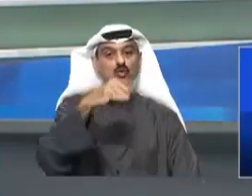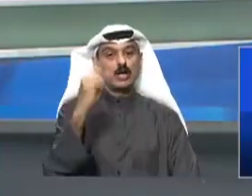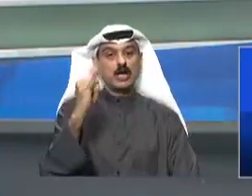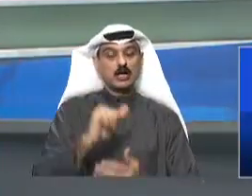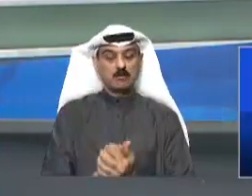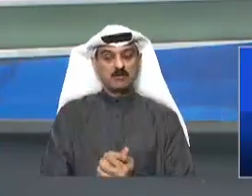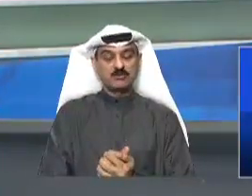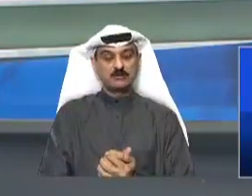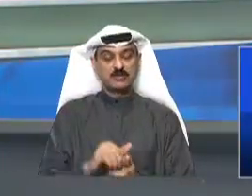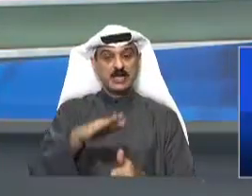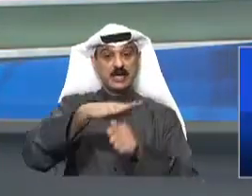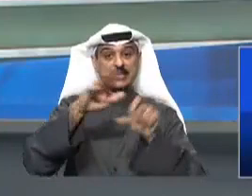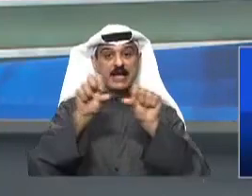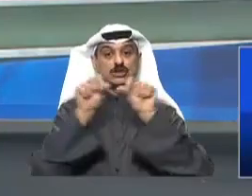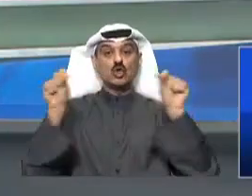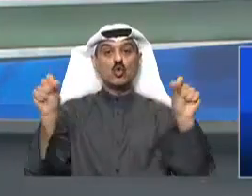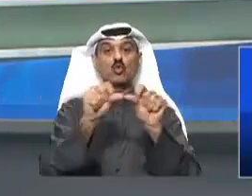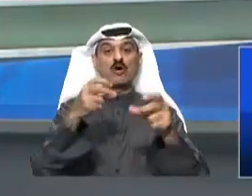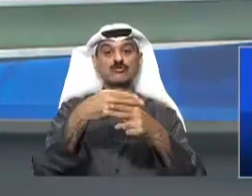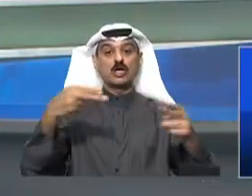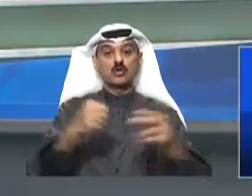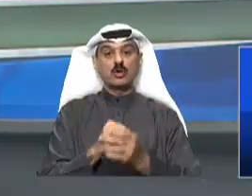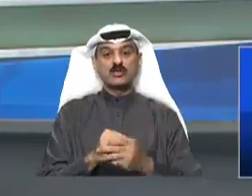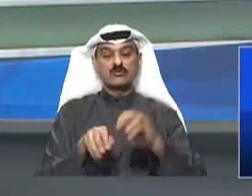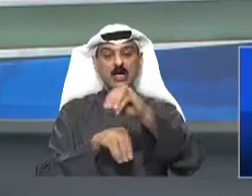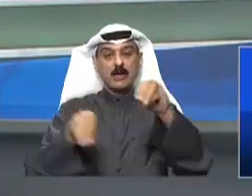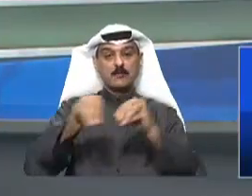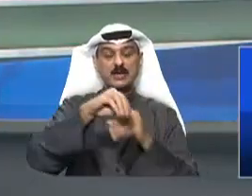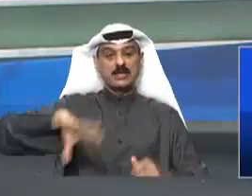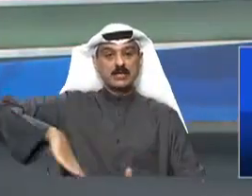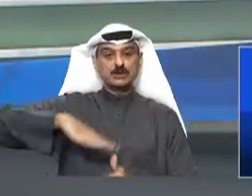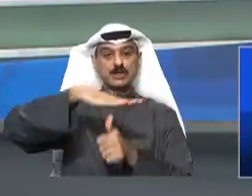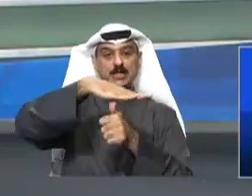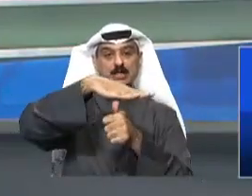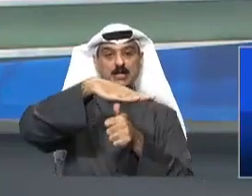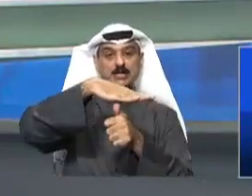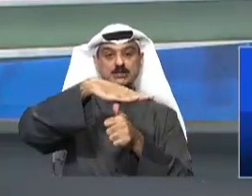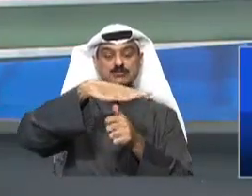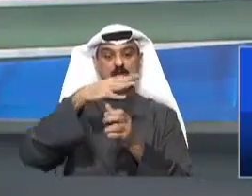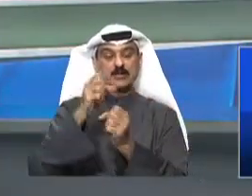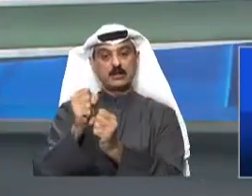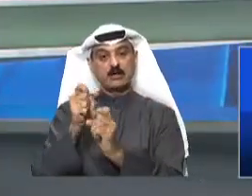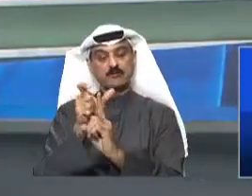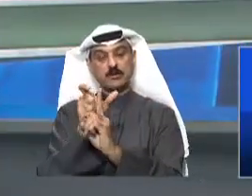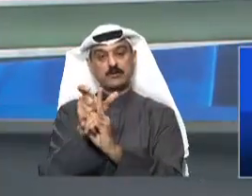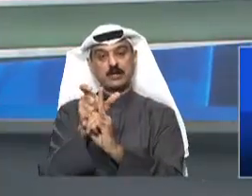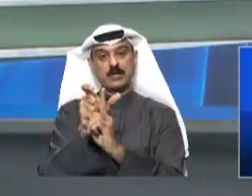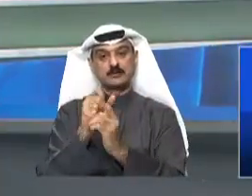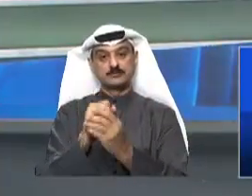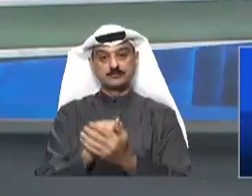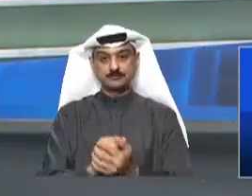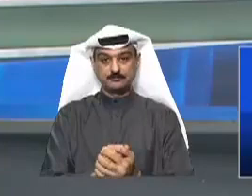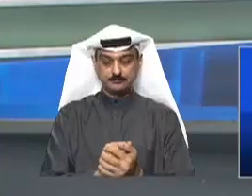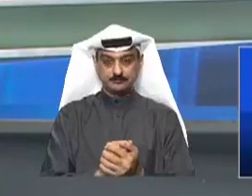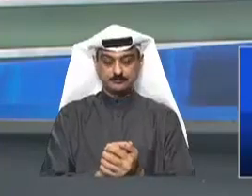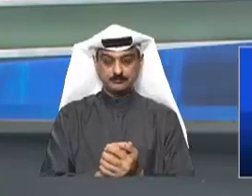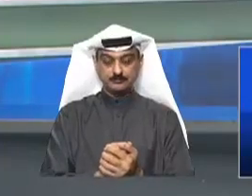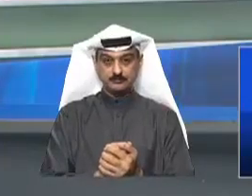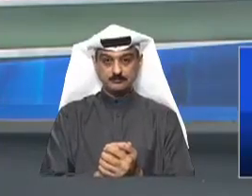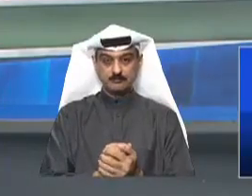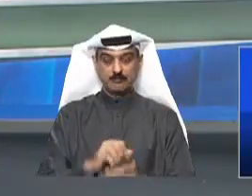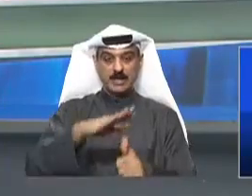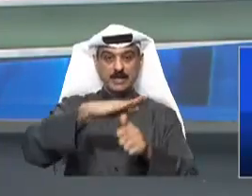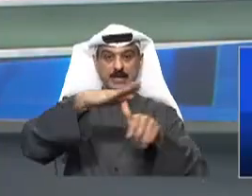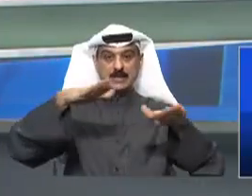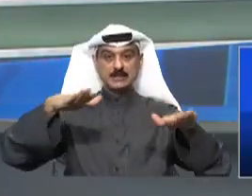وفد دولة الكويت في المؤتمر ممثل حضرة صاحب سمو أمير البلاد الشيخ نواف الأحمد الجابر الصباح حفظه الله ورعاه سمو